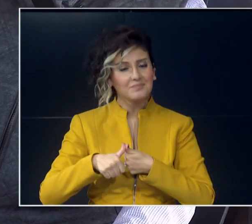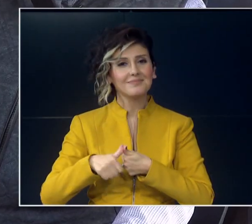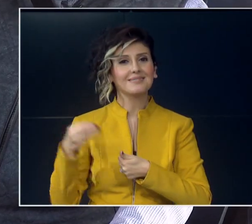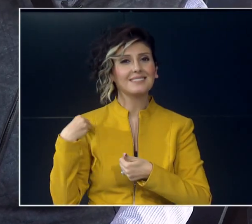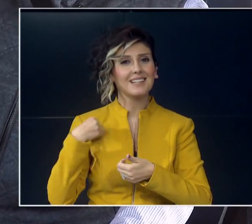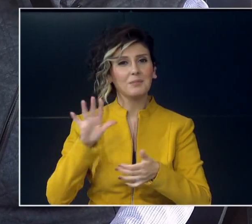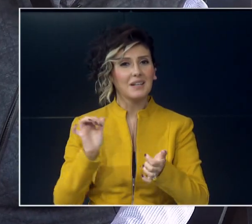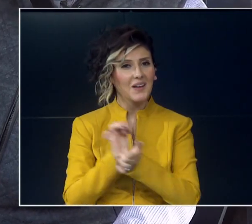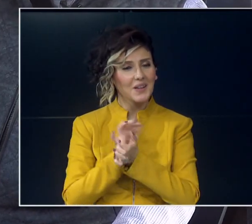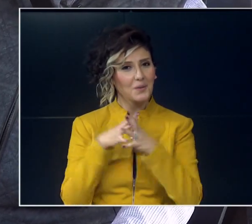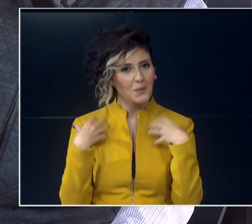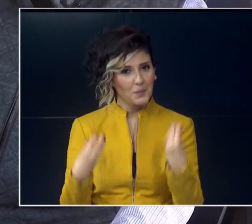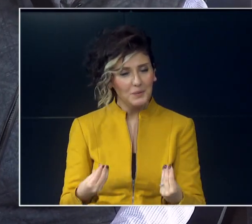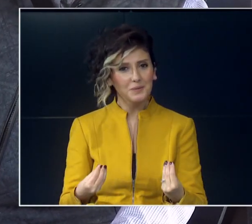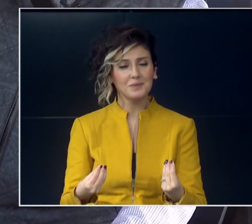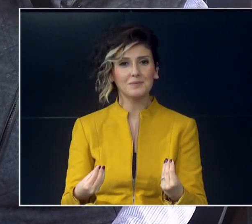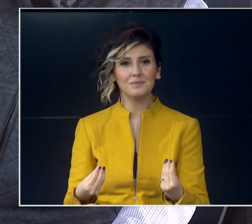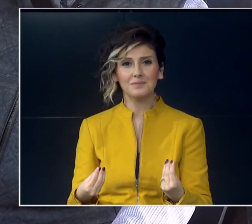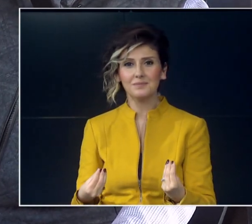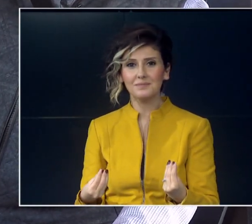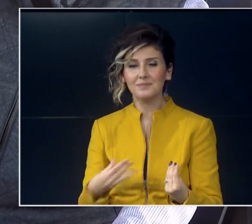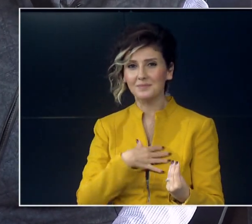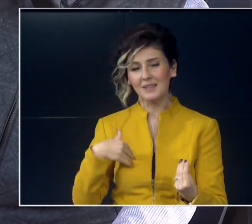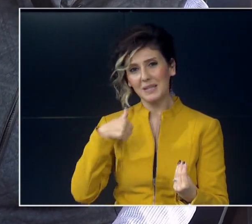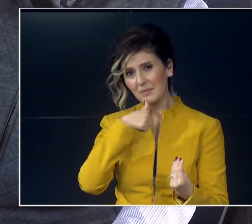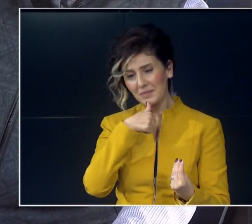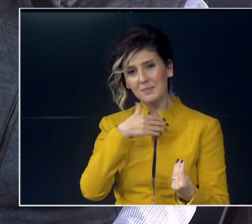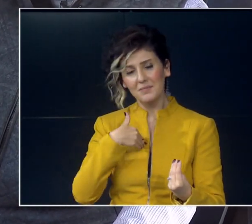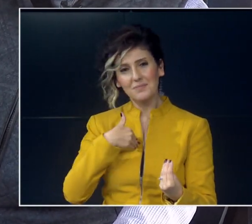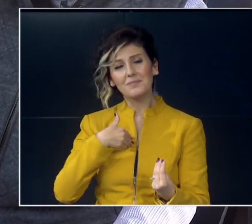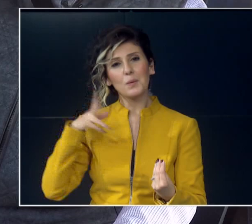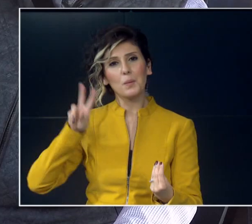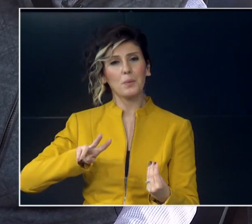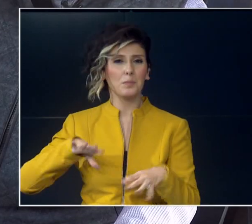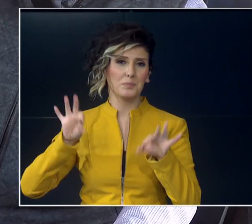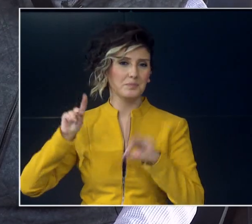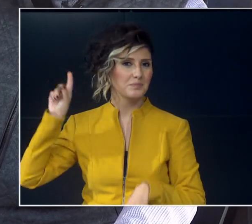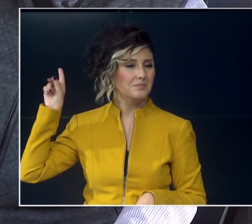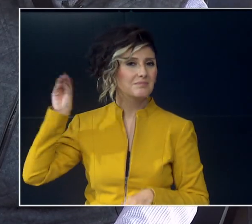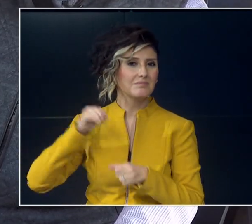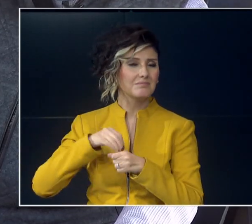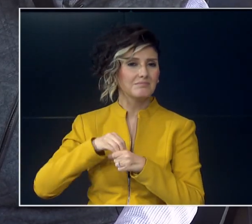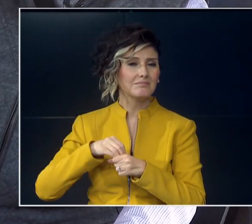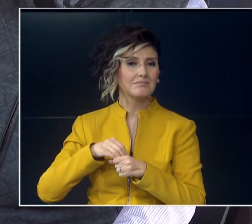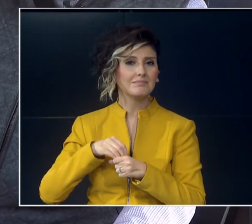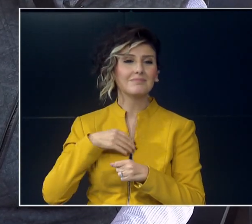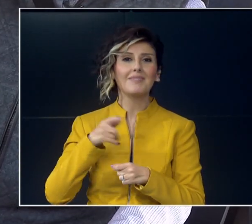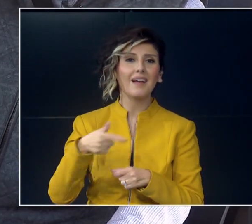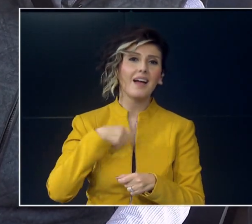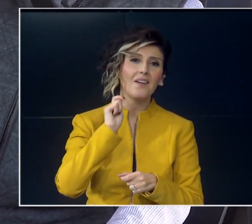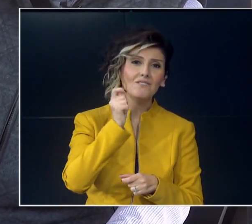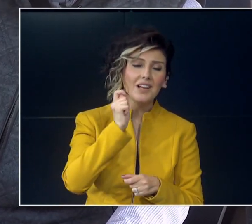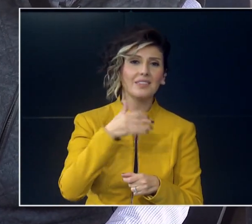bir aile kazandık. Tabii ki yani şey, benim annem ve babam vefat ettiler. Hı. Ama kayınpeder, kayınvalide